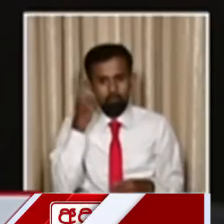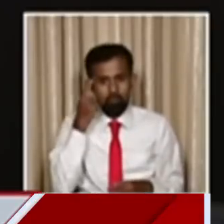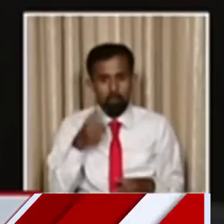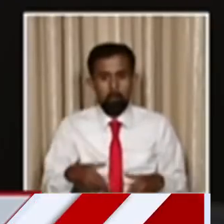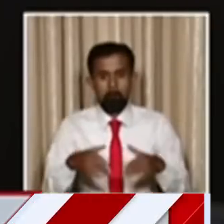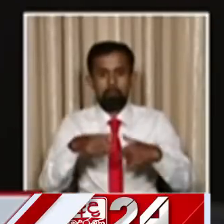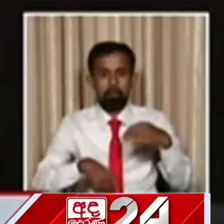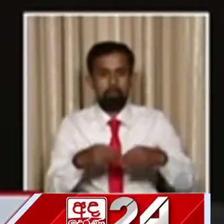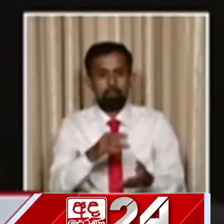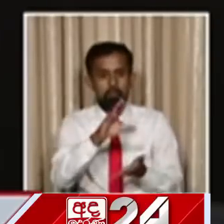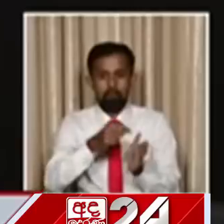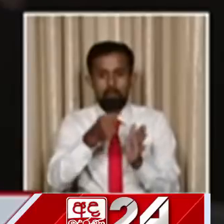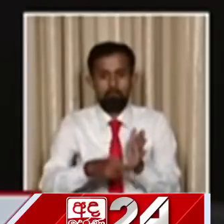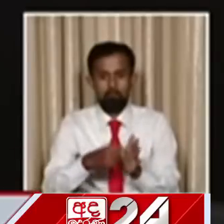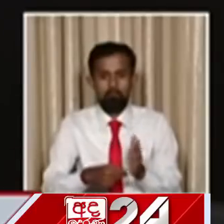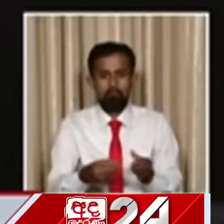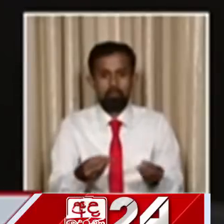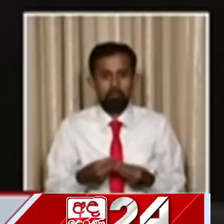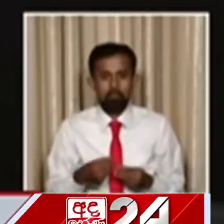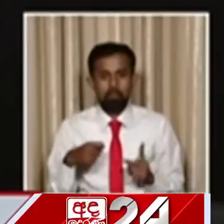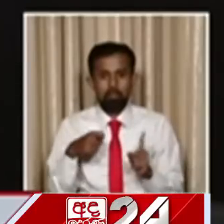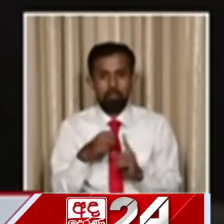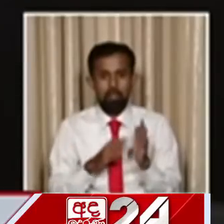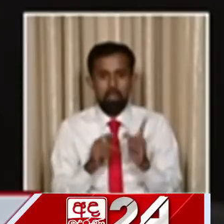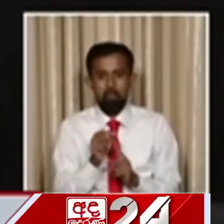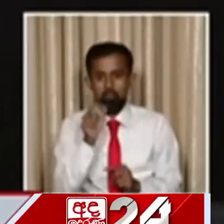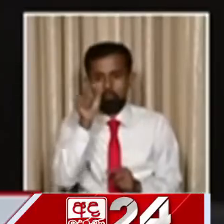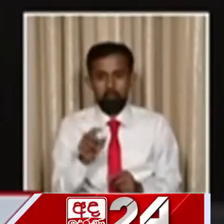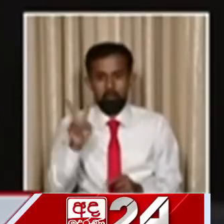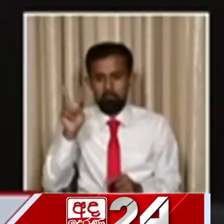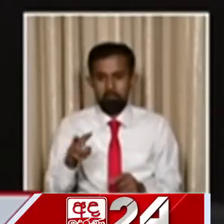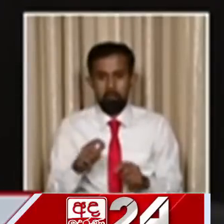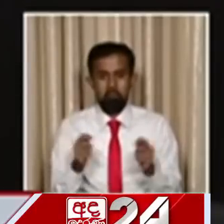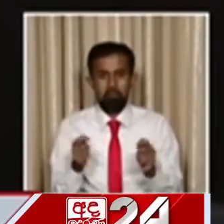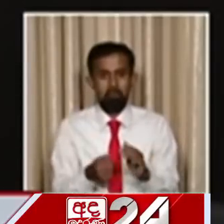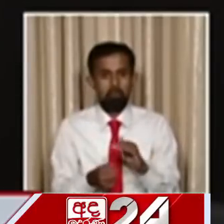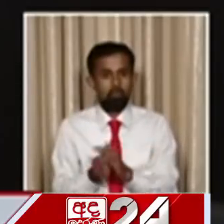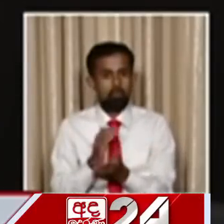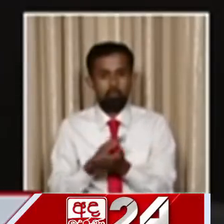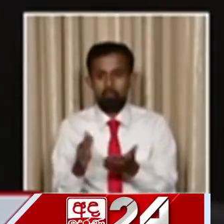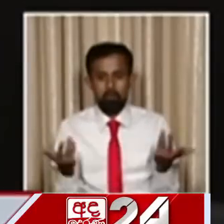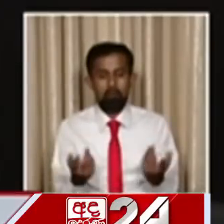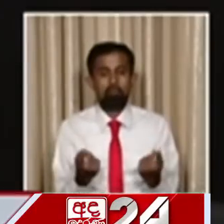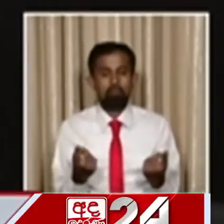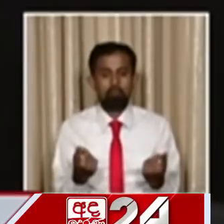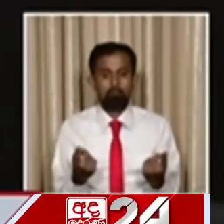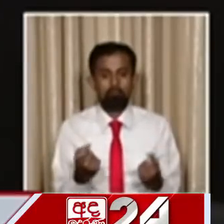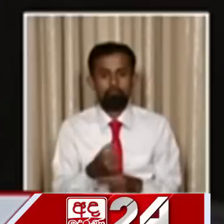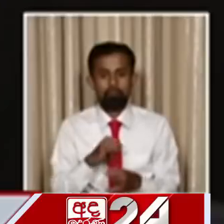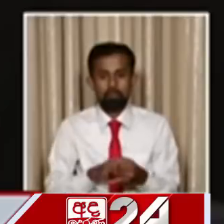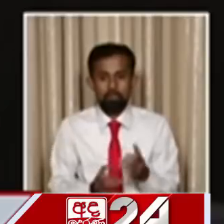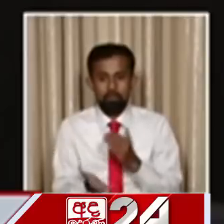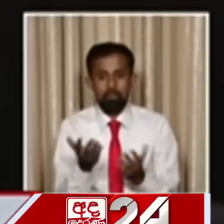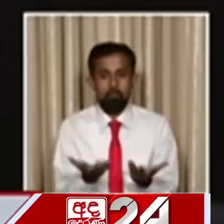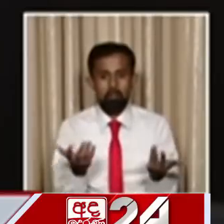ඡන්ද එකතු කරා කියලා අත්සන් ගැහුවා කියලා මේ කෙලිය රඹුක් වෙලම තුමාගේ විශ්වාස භංගයට සහයෝගයක් වෙන්නේ නැහැ. මොකද අවශ්‍යතාවය? ගමට යන්න බැරි